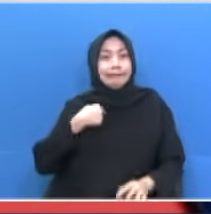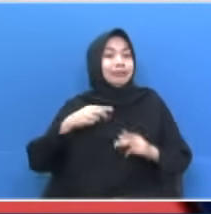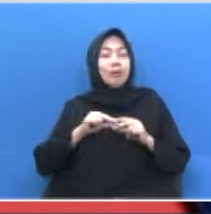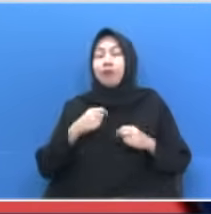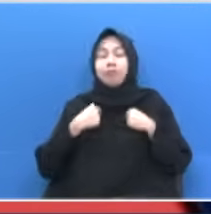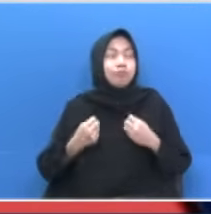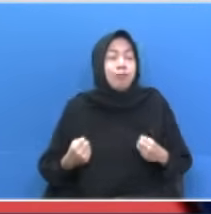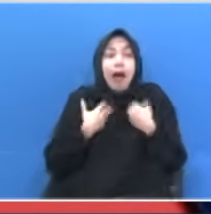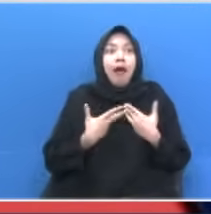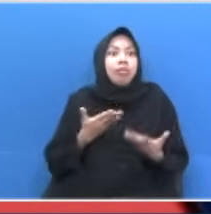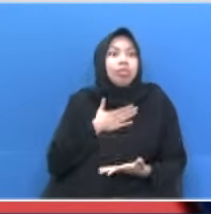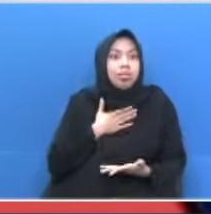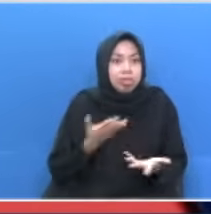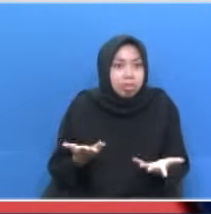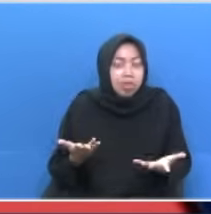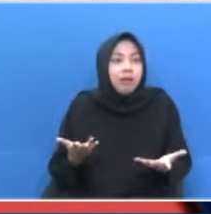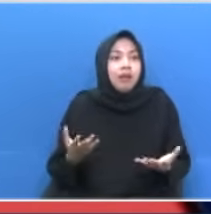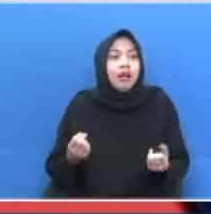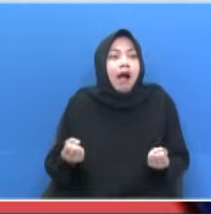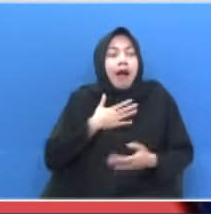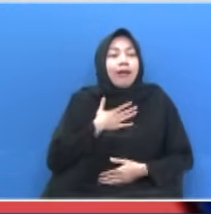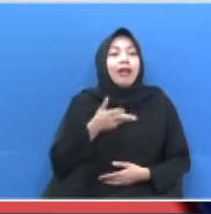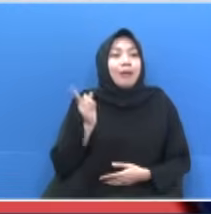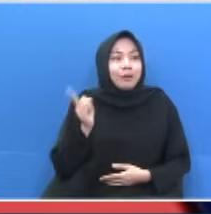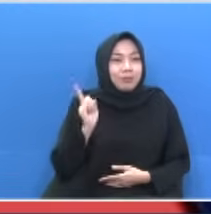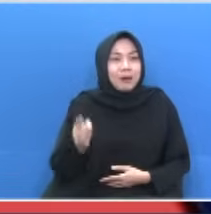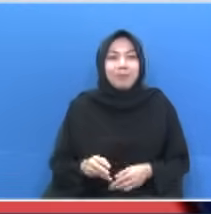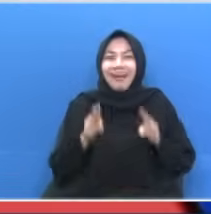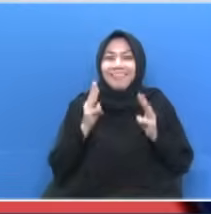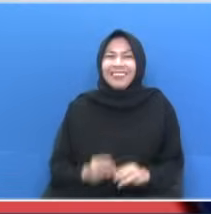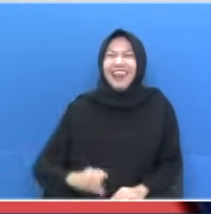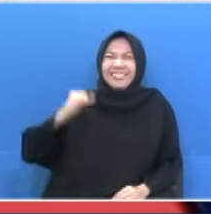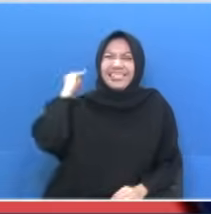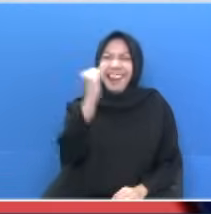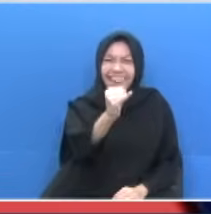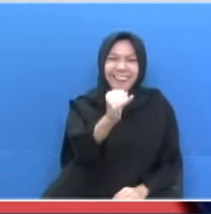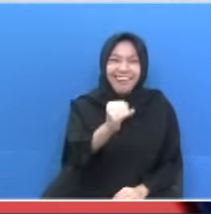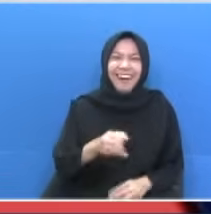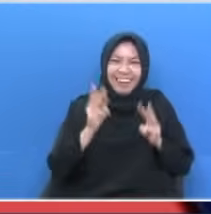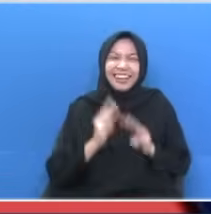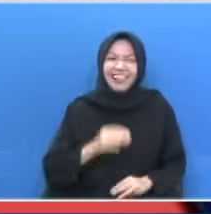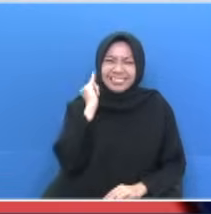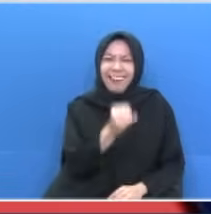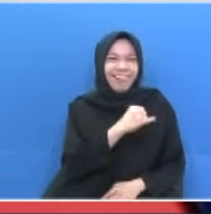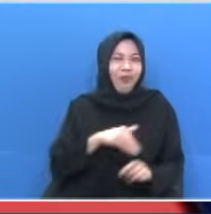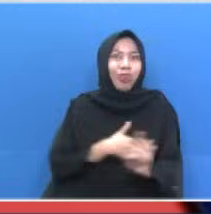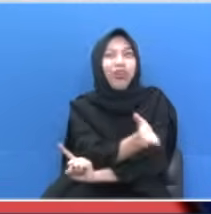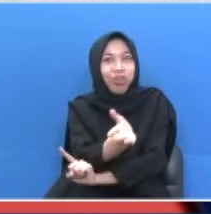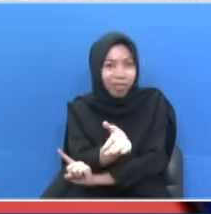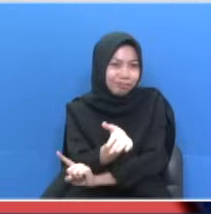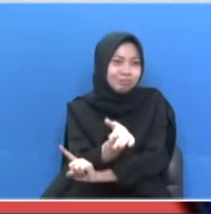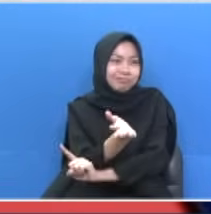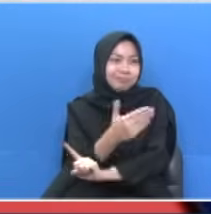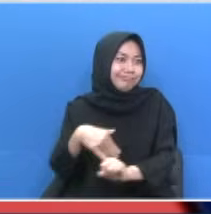kaget luar biasa Karena bagi kami ini bentuk politik yang tidak beretika dan tidak pantas ya karena namanya menghianati